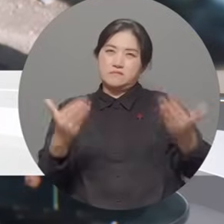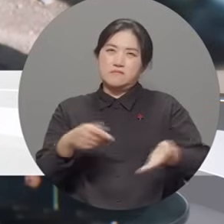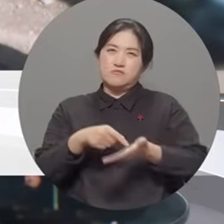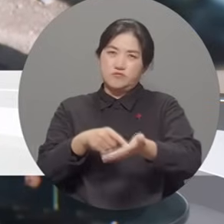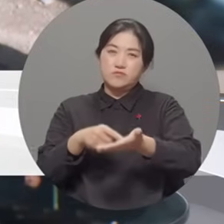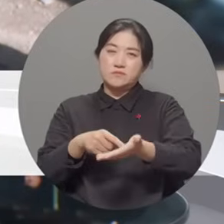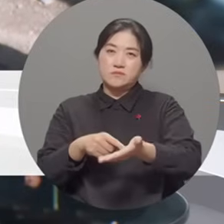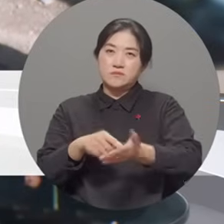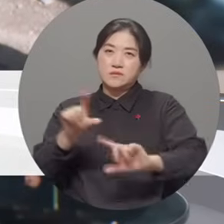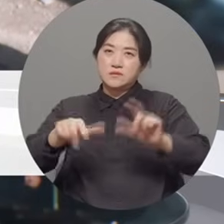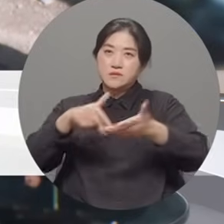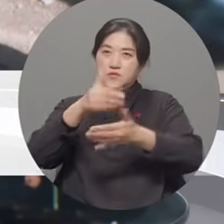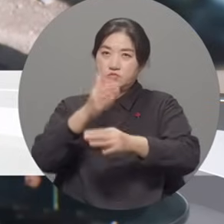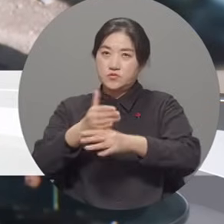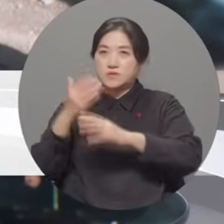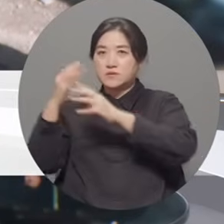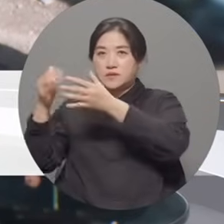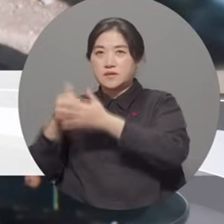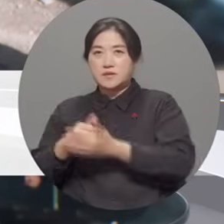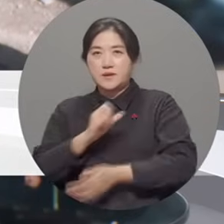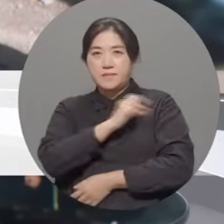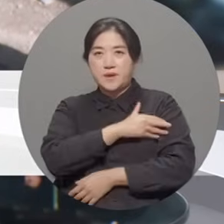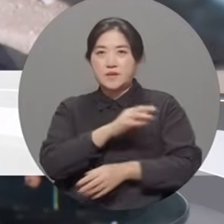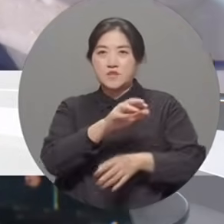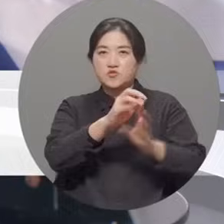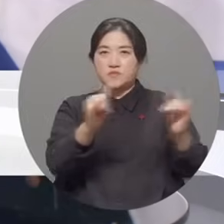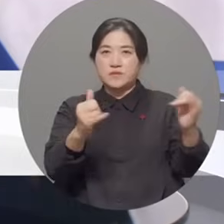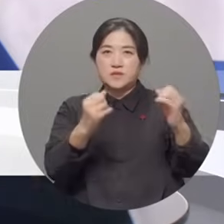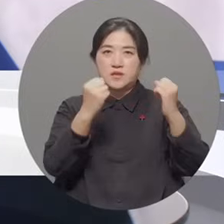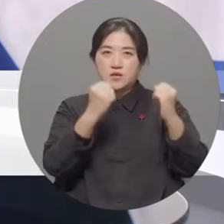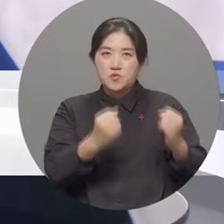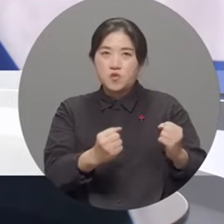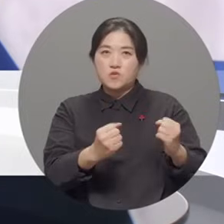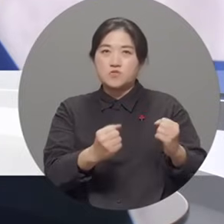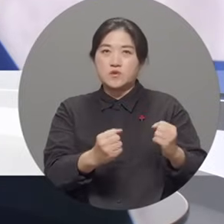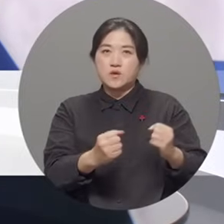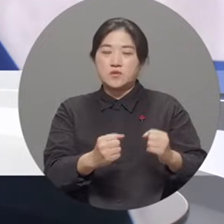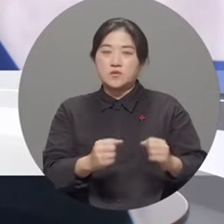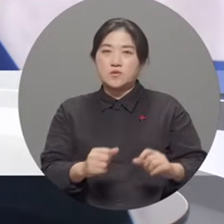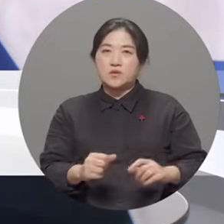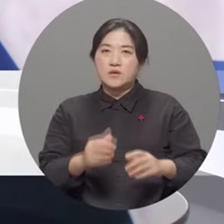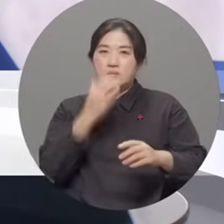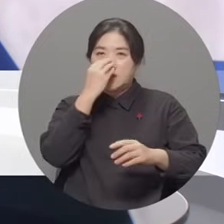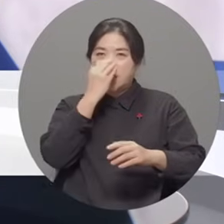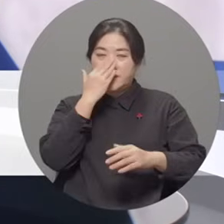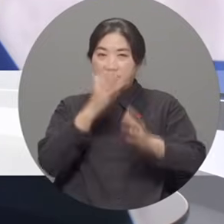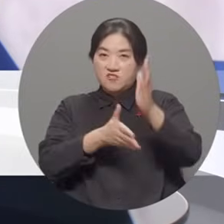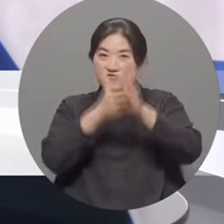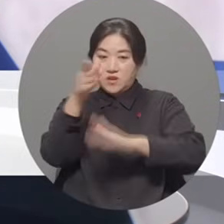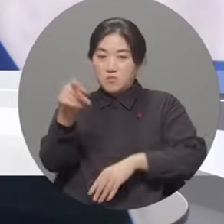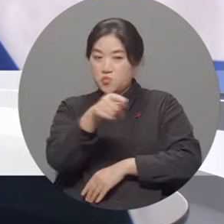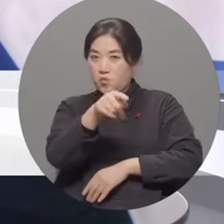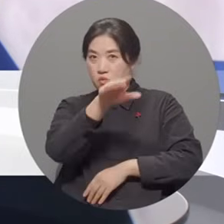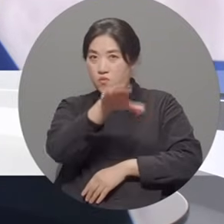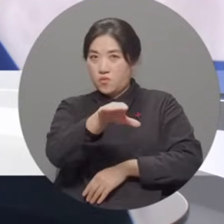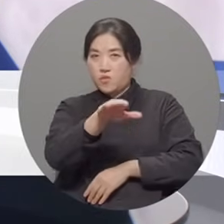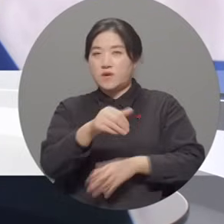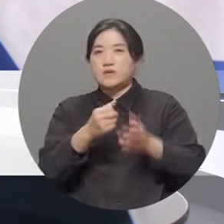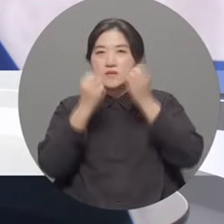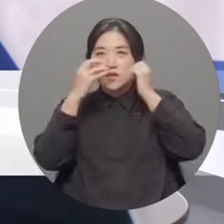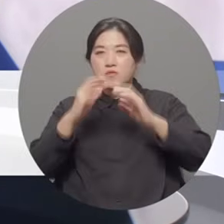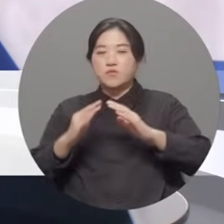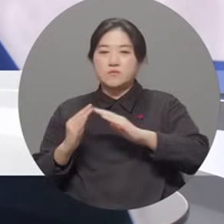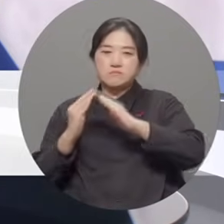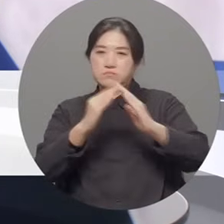촉구했는데요. 이런 와중에 이스라엘은 팔레스타인 주민들이 거주하는 동예루살렘 지역에 새로운 정착촌의 건설을